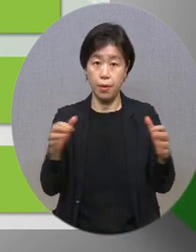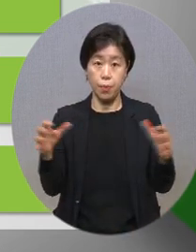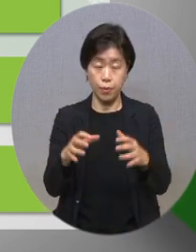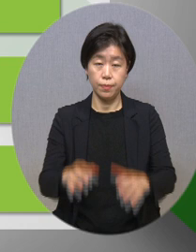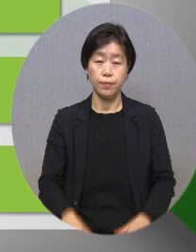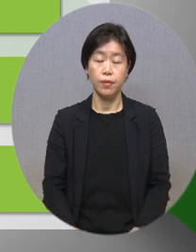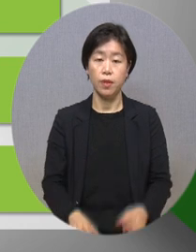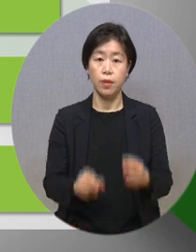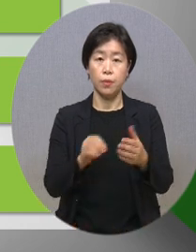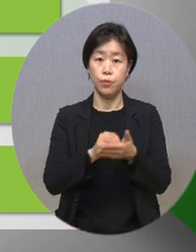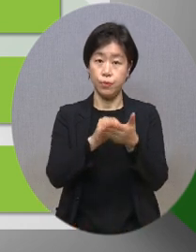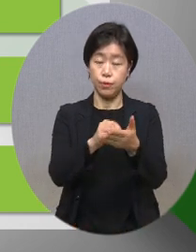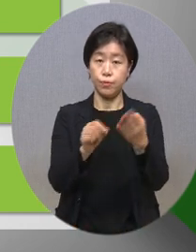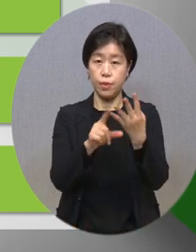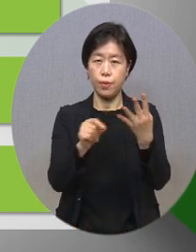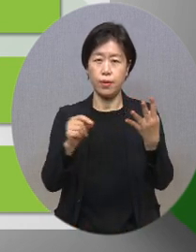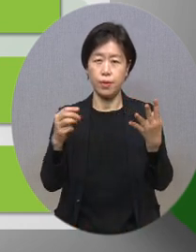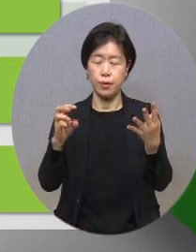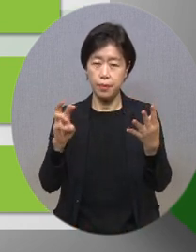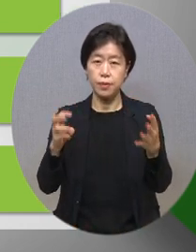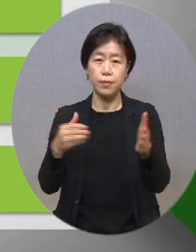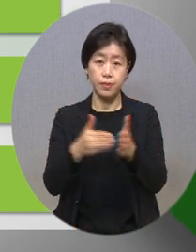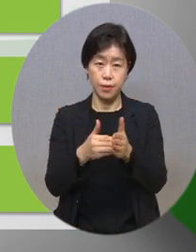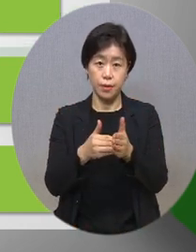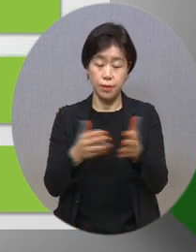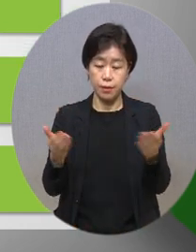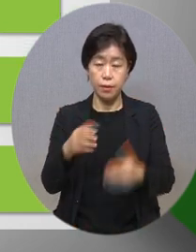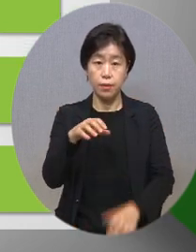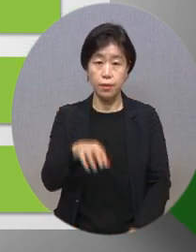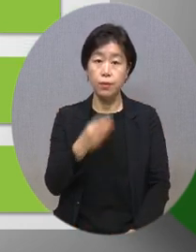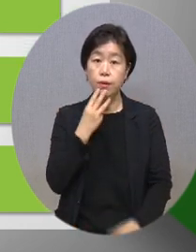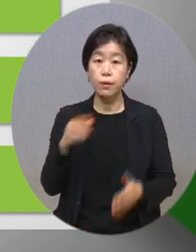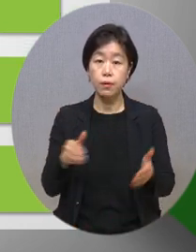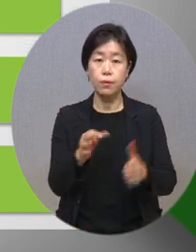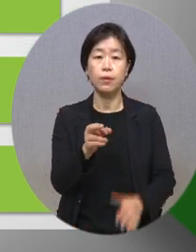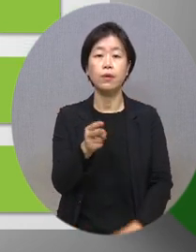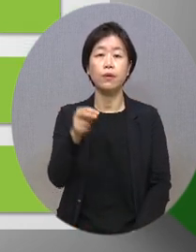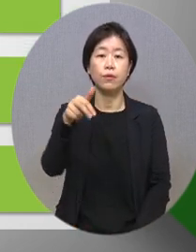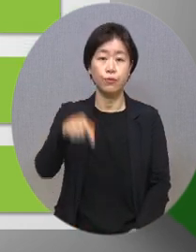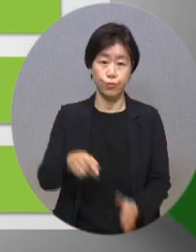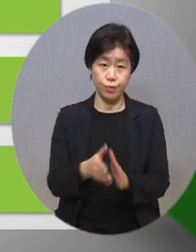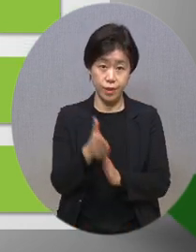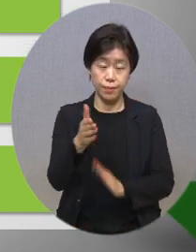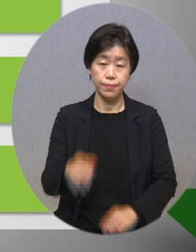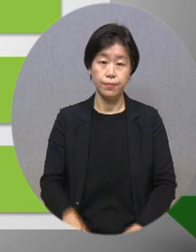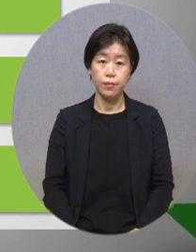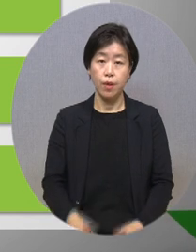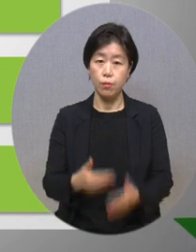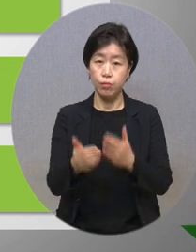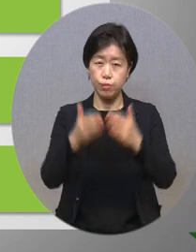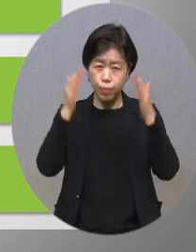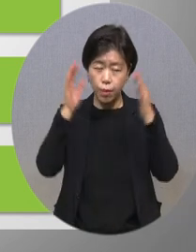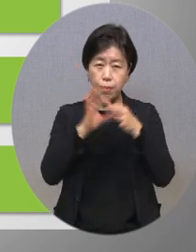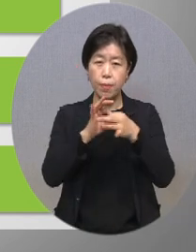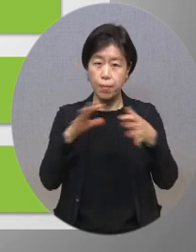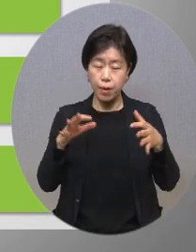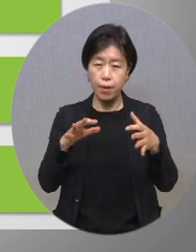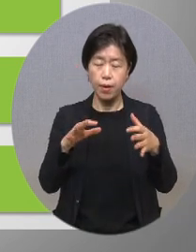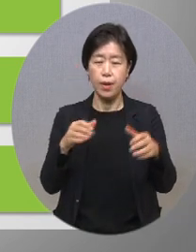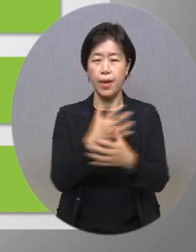접수 마감일은 4월 30일까지며 근무지는 경기도 여주시입니다. 경력과 학력은 무관하며 계약직을